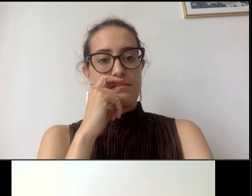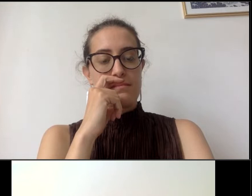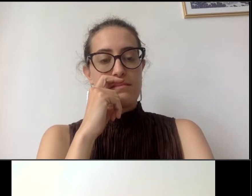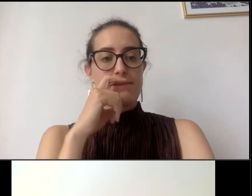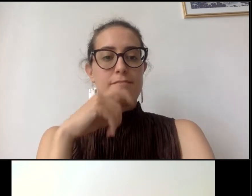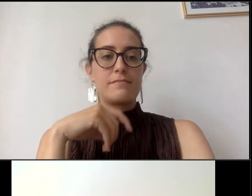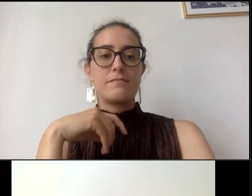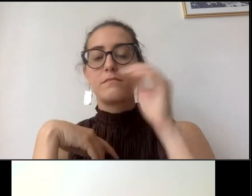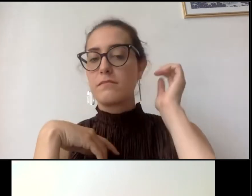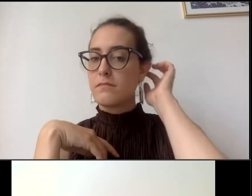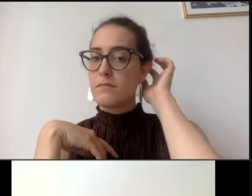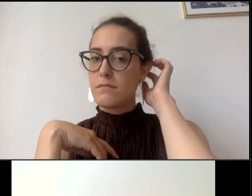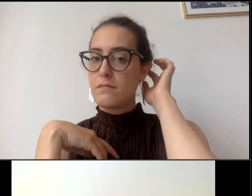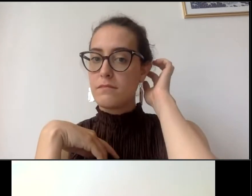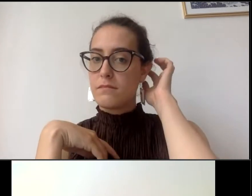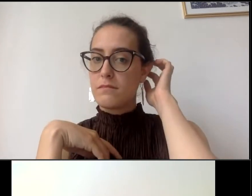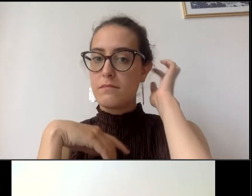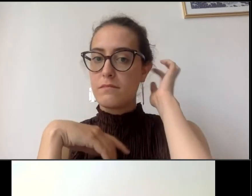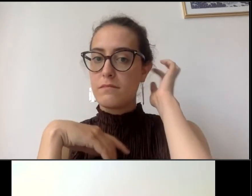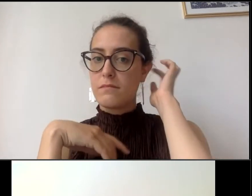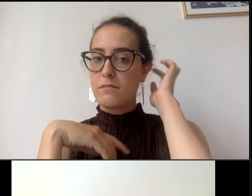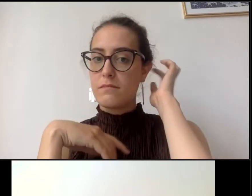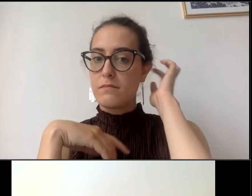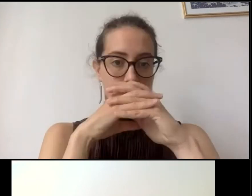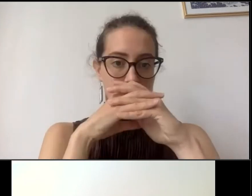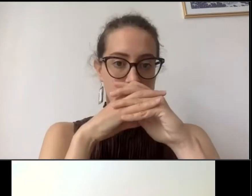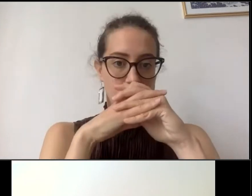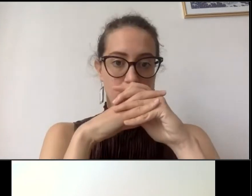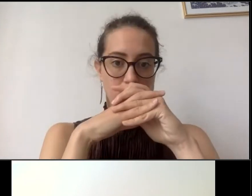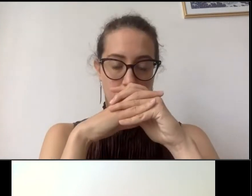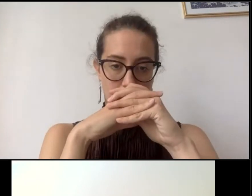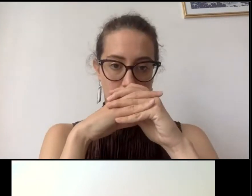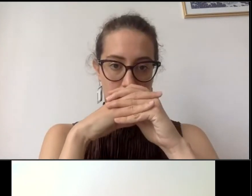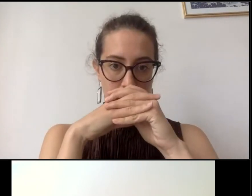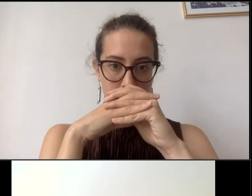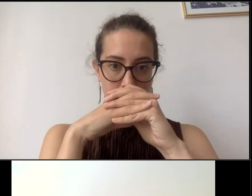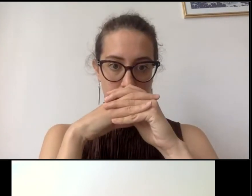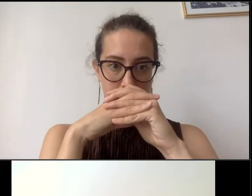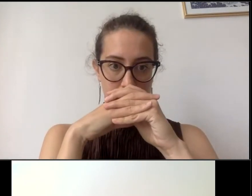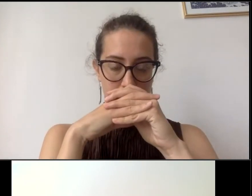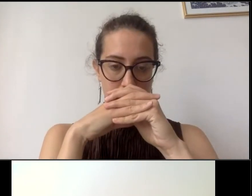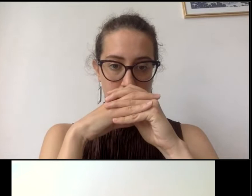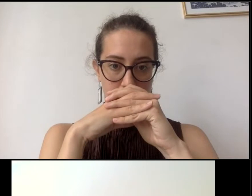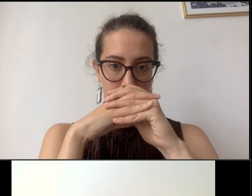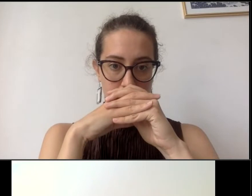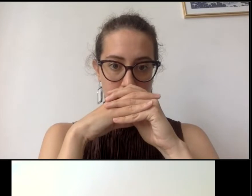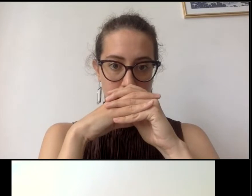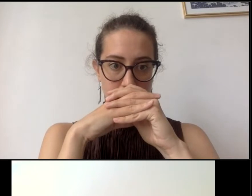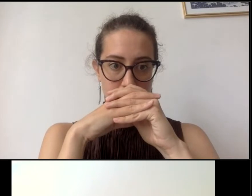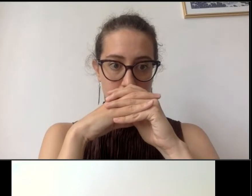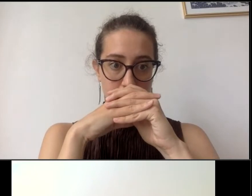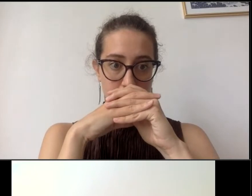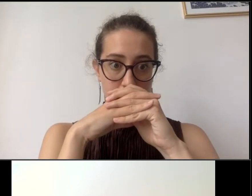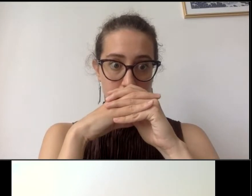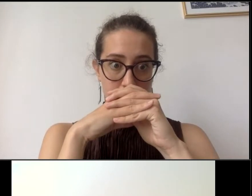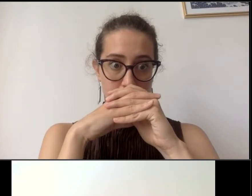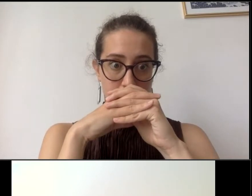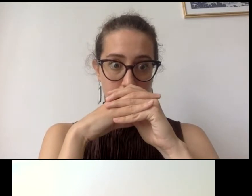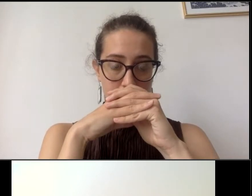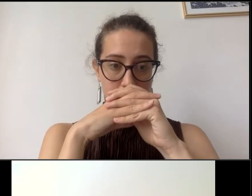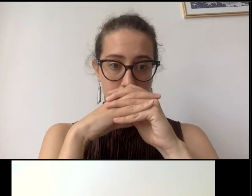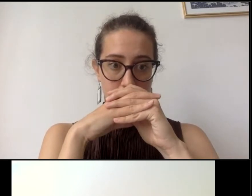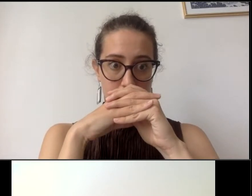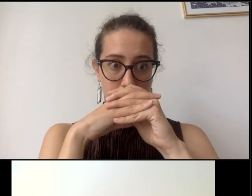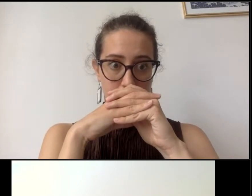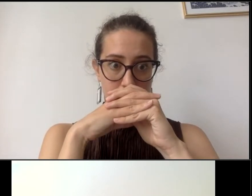diverso il posto che ci sono grandi difenze tra le stufe più moderne e anche pulite perché bisogna vanno anche